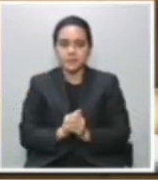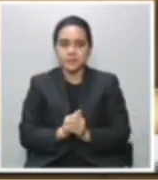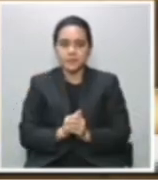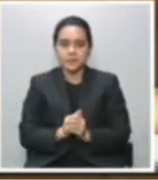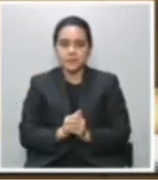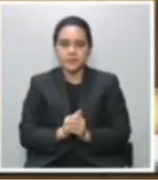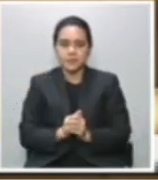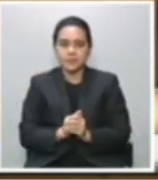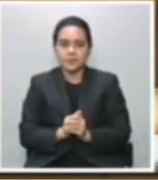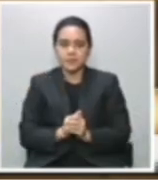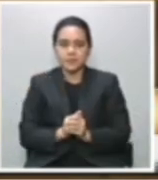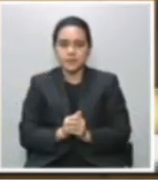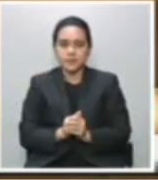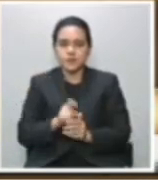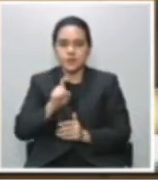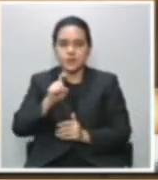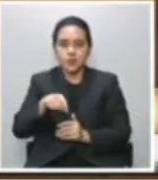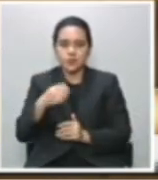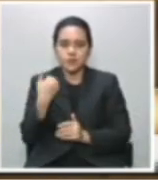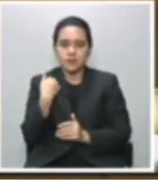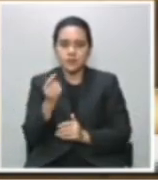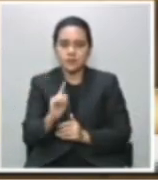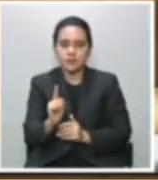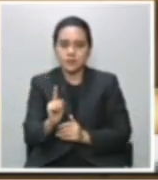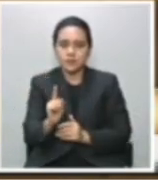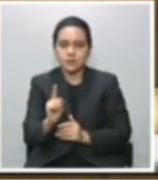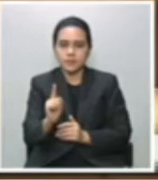องค์กรปกครองส่วนท้องถิ่นก็จะ